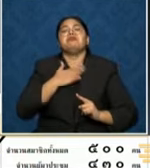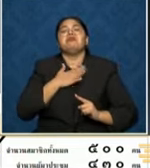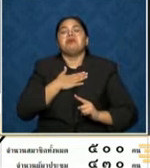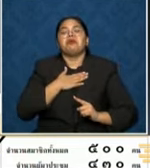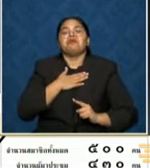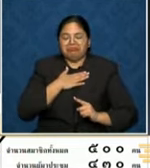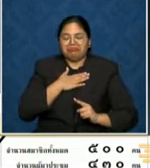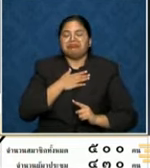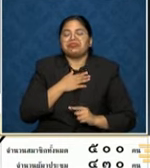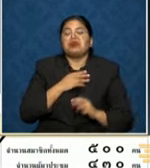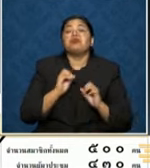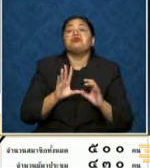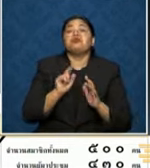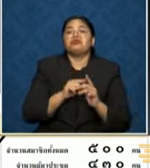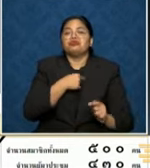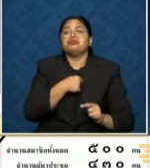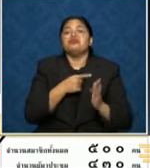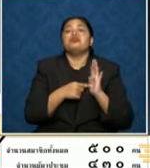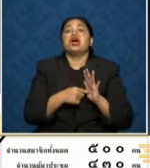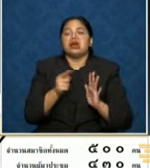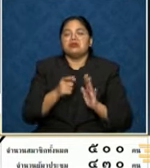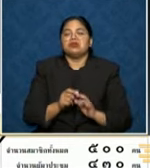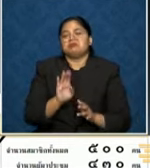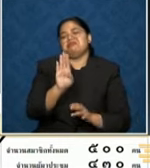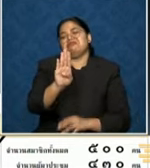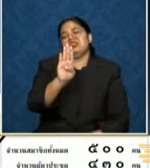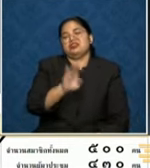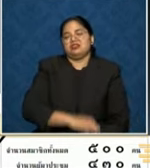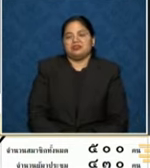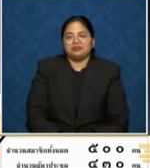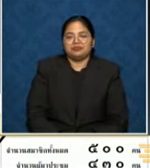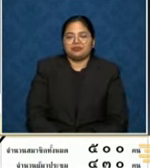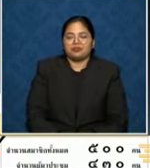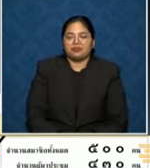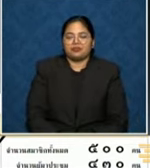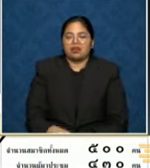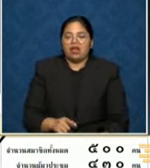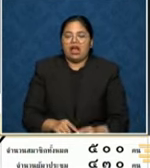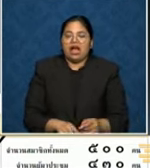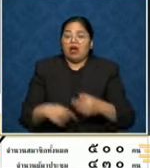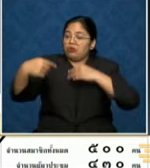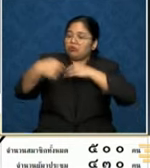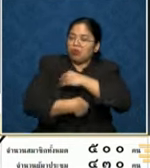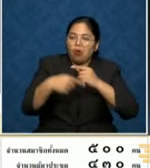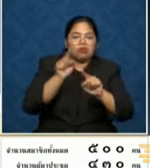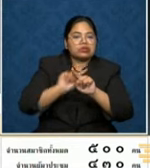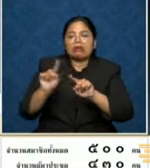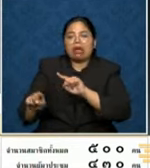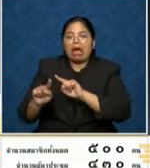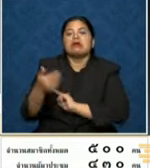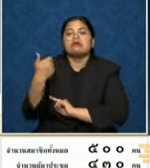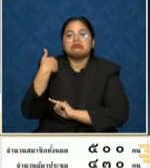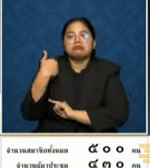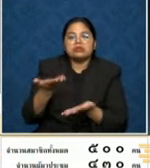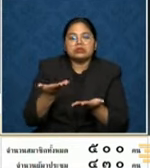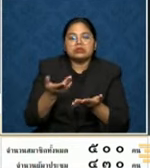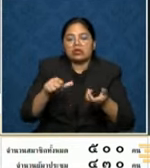ครับท่านประธานครับข้อที่5ครับแก้ไขปัญหาการทุจริตคอร์รัปชันครับท่านประธานครับเรื่